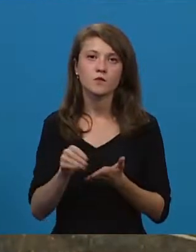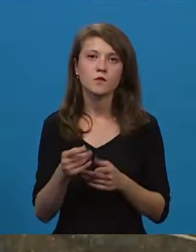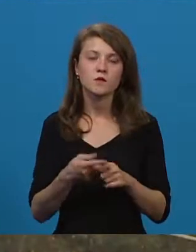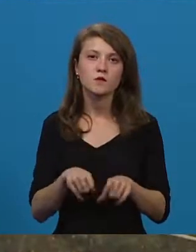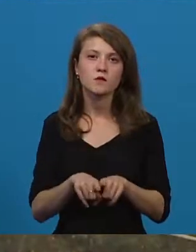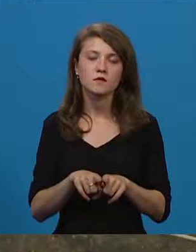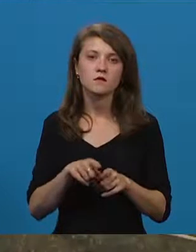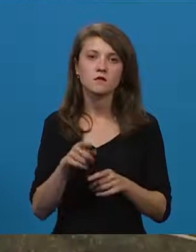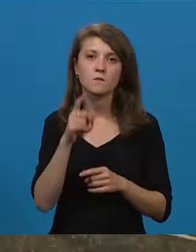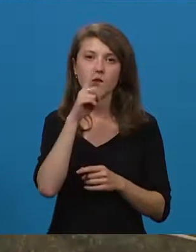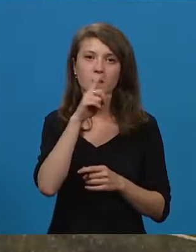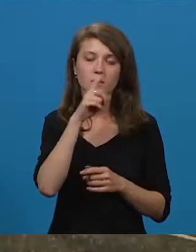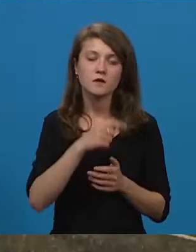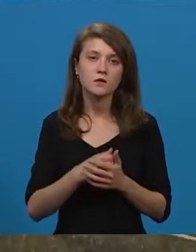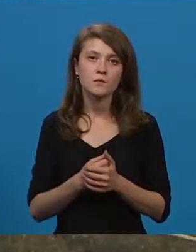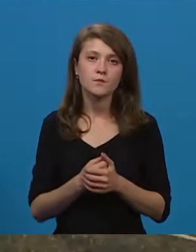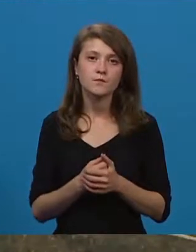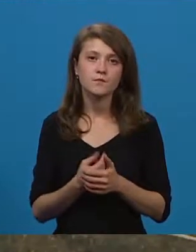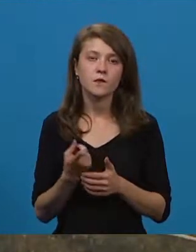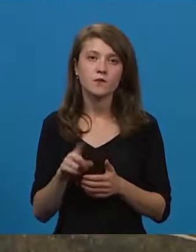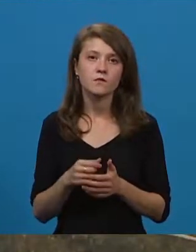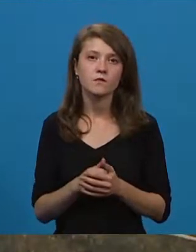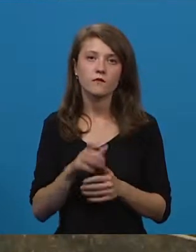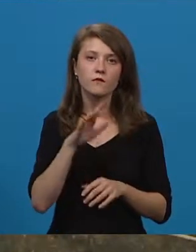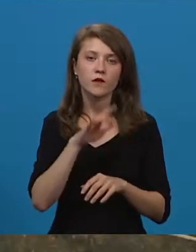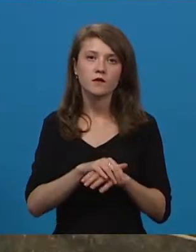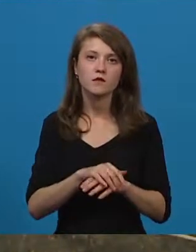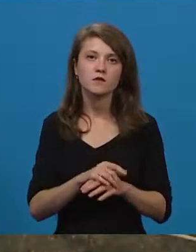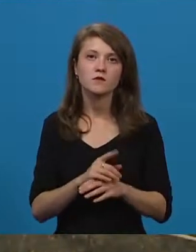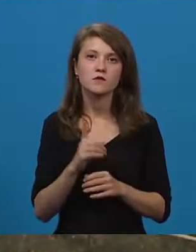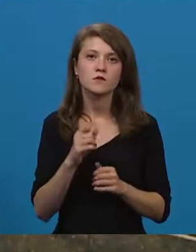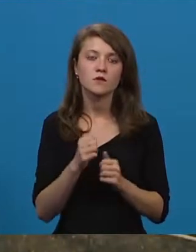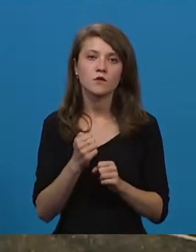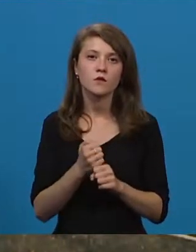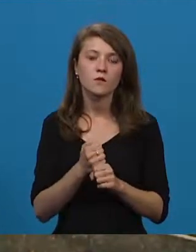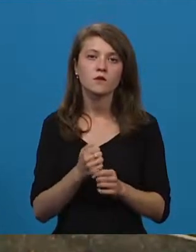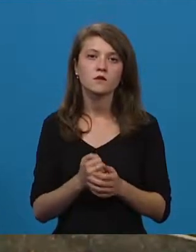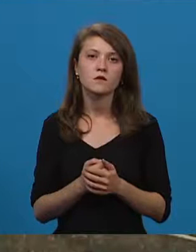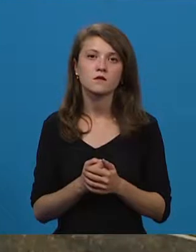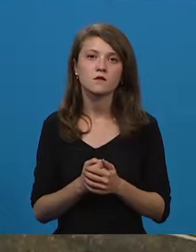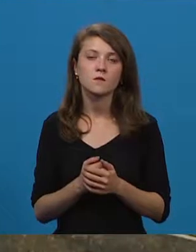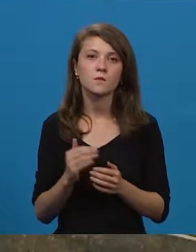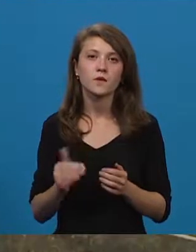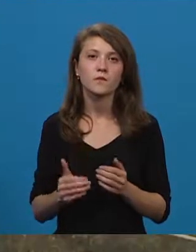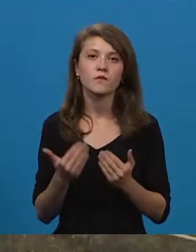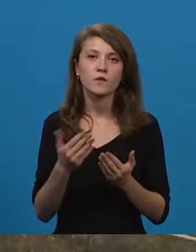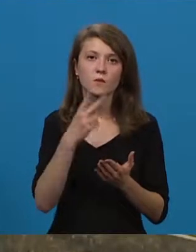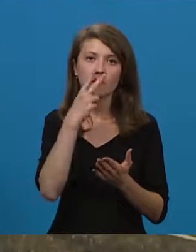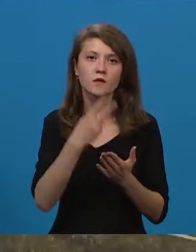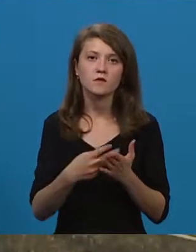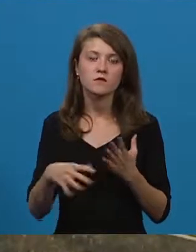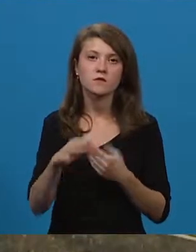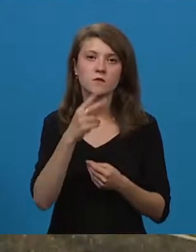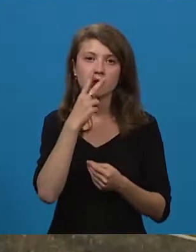самого пального. Тобто, фактично, що робить підприємство. Воно показує всім,